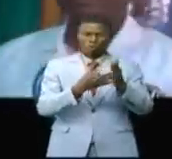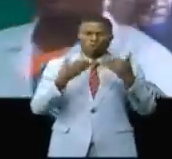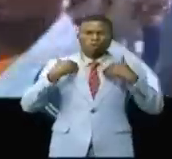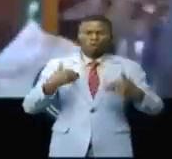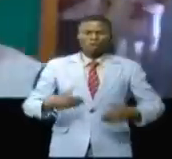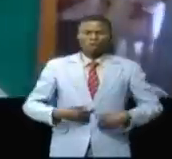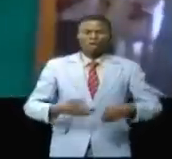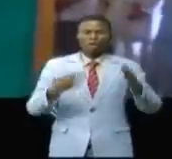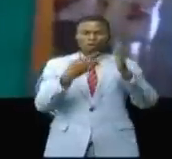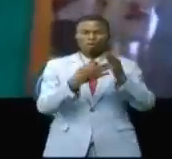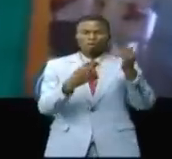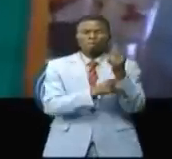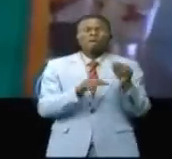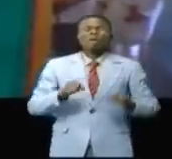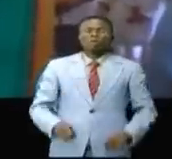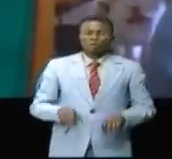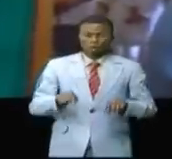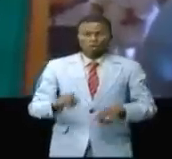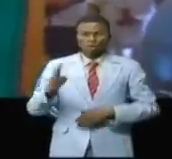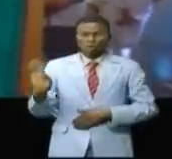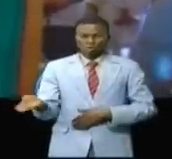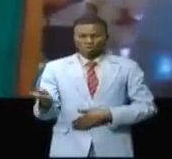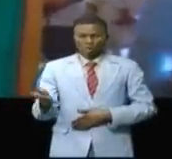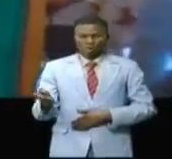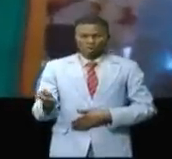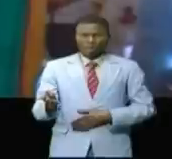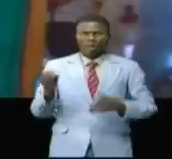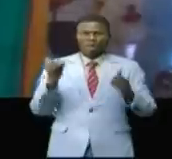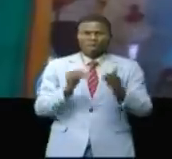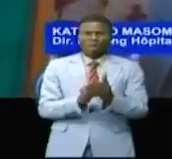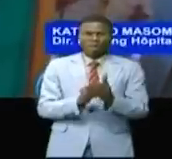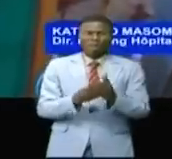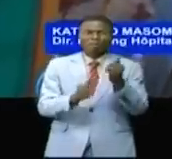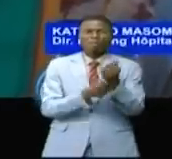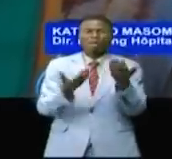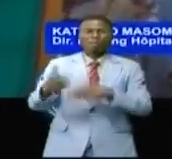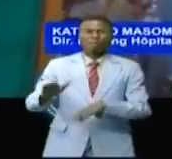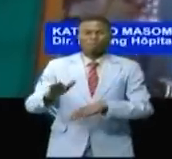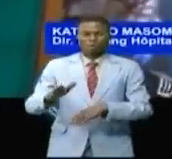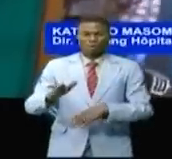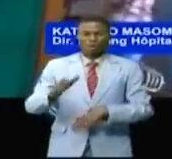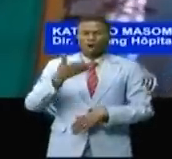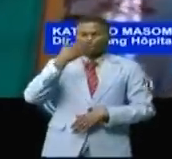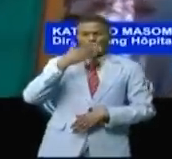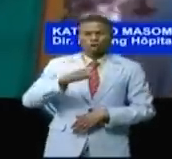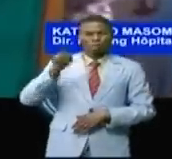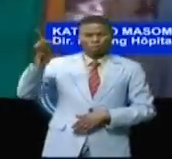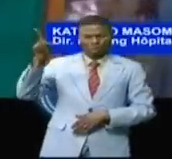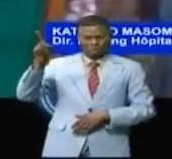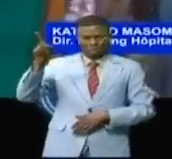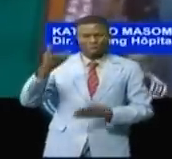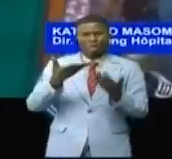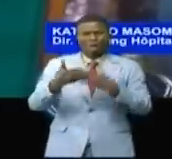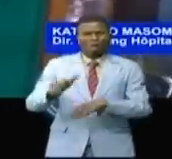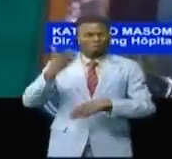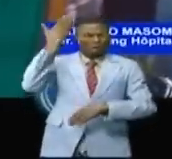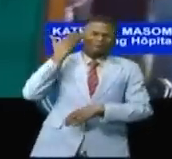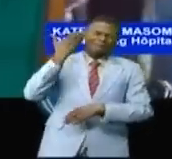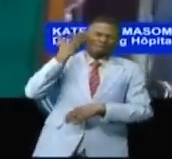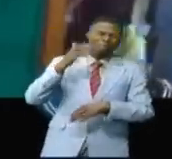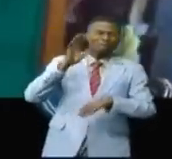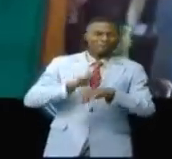louis desset et l'amateur venait de nous amener un autre problème assez de l'hôpital hier